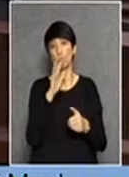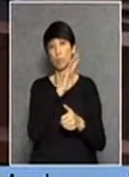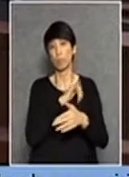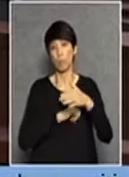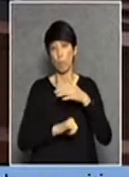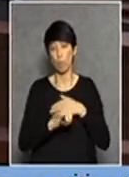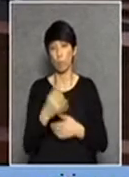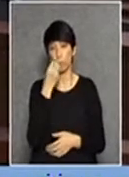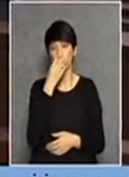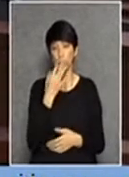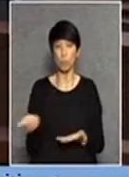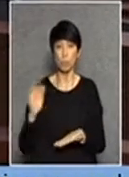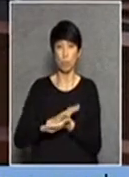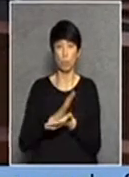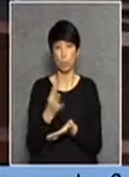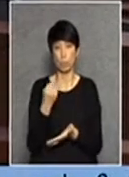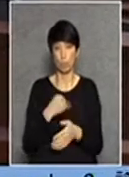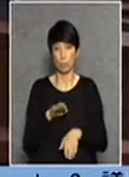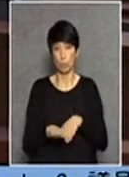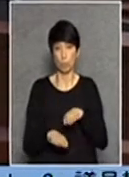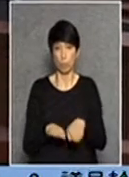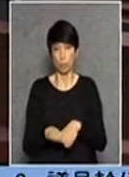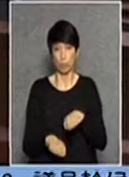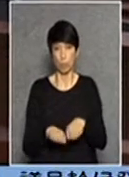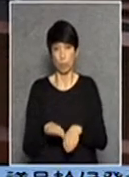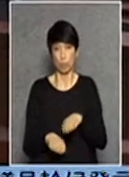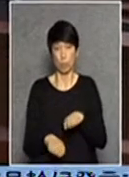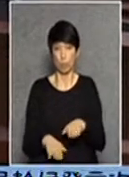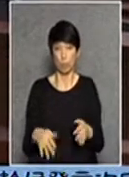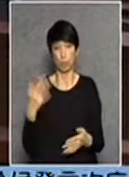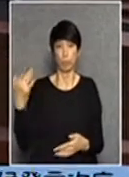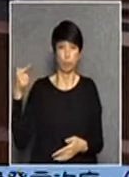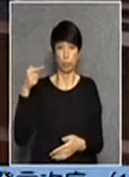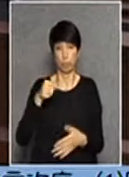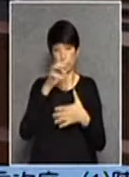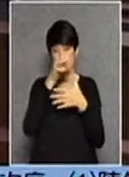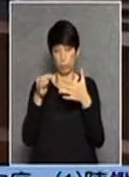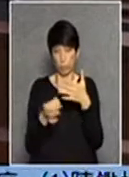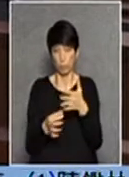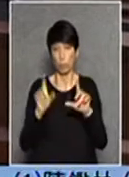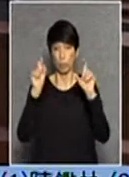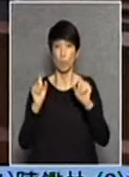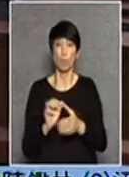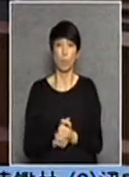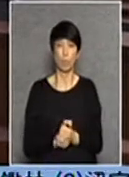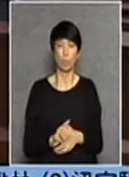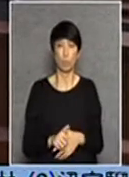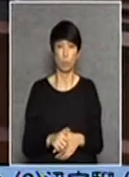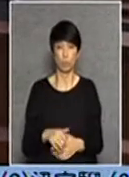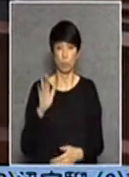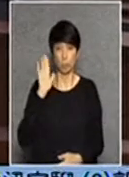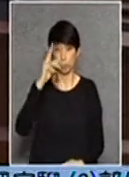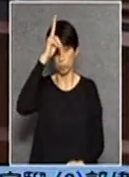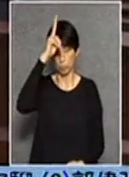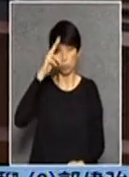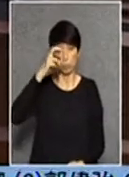嚟咧都係停滯不前，甚至乎係每況愈下嘅原因。我希望當局咧就好地去反思一下，究竟而